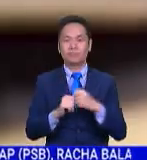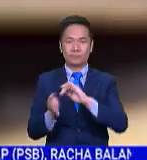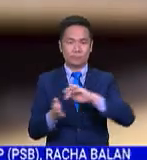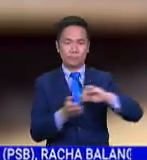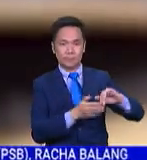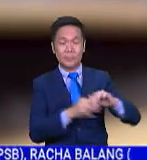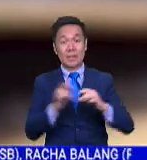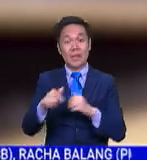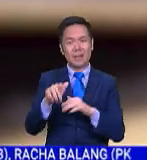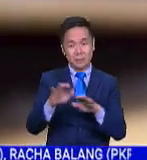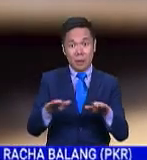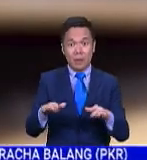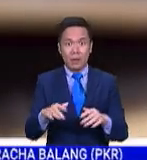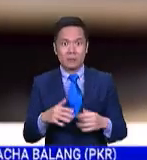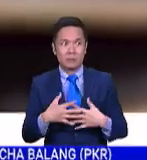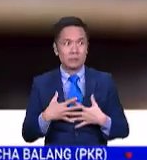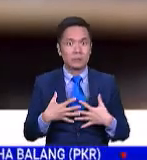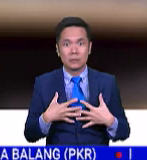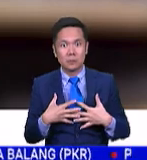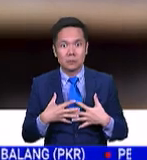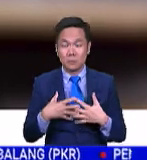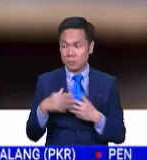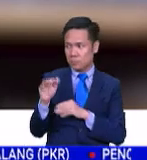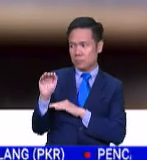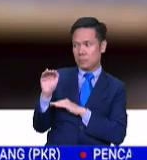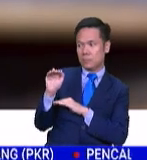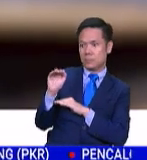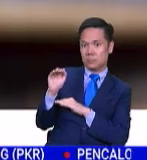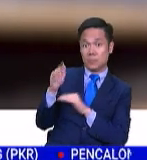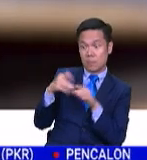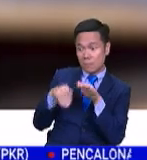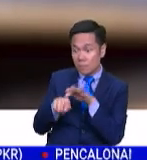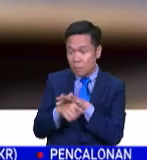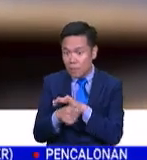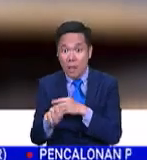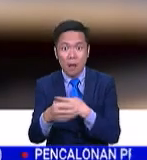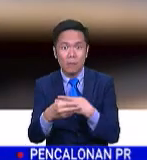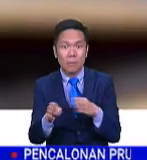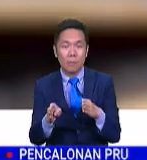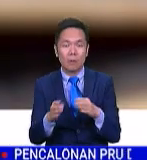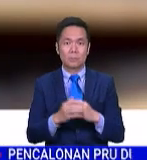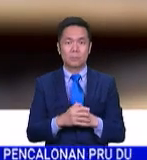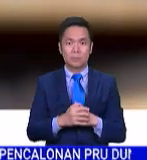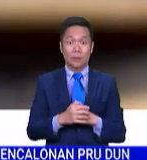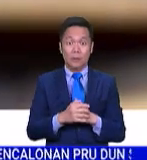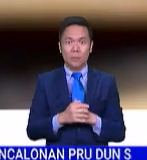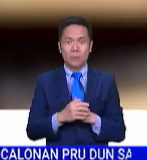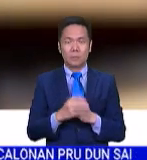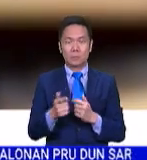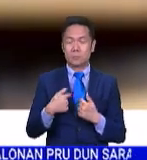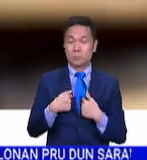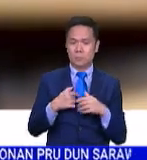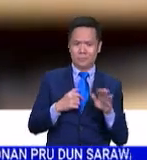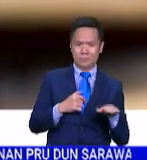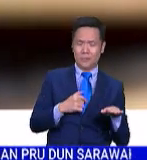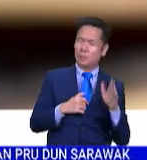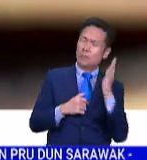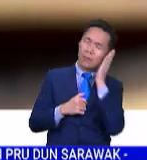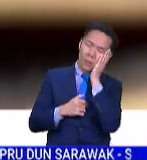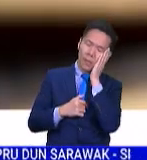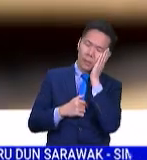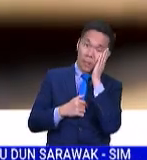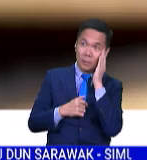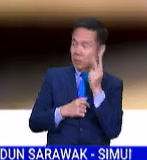Seorang kanak-kanak berdepan detik cemas apabila seekor ular sawa masuk ke dalam biliknya. Ketika kejadian, kanak-kanak itu sedang